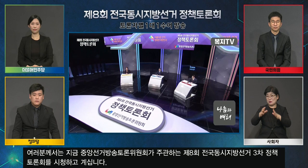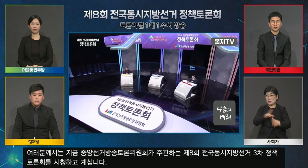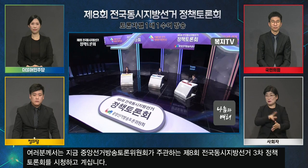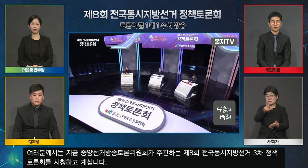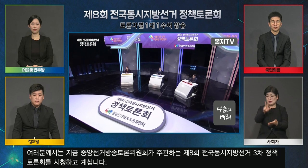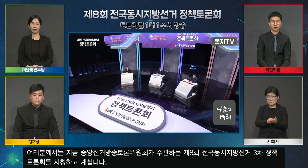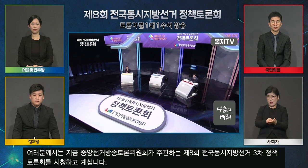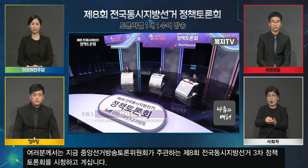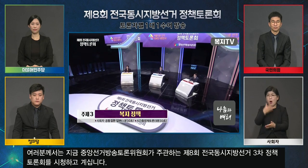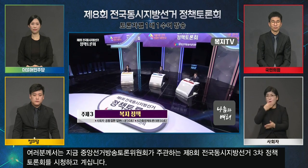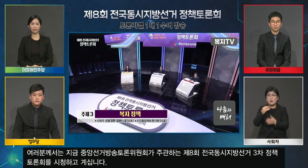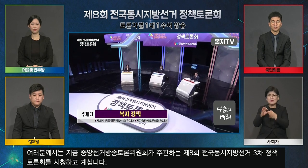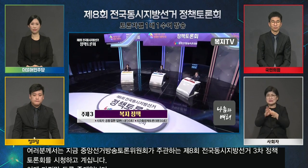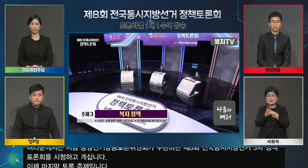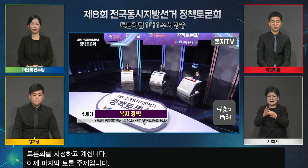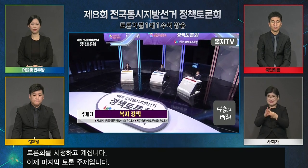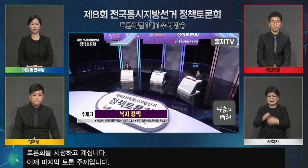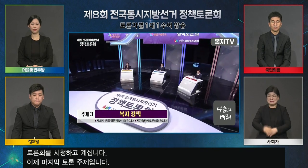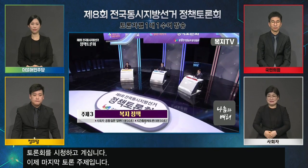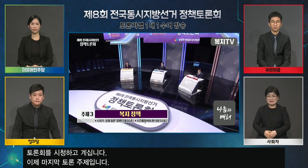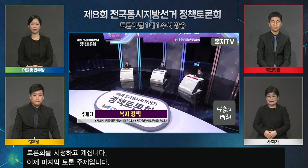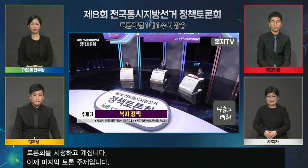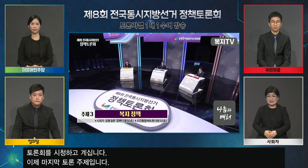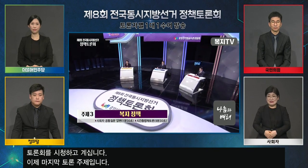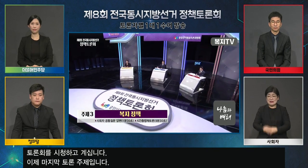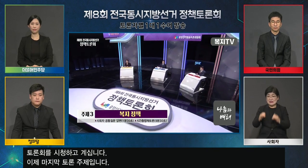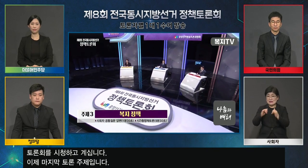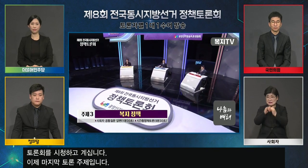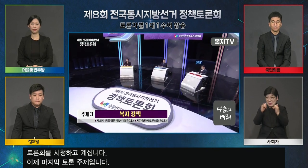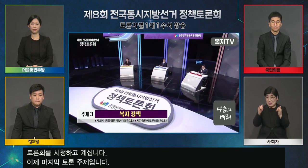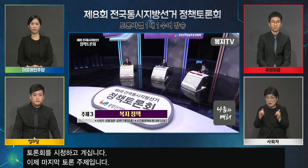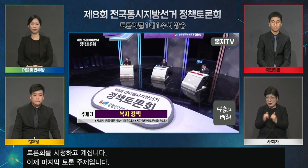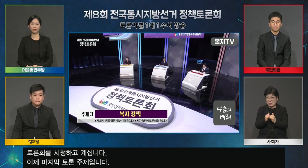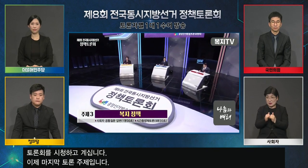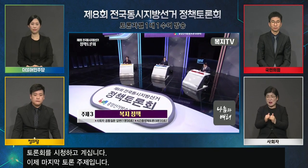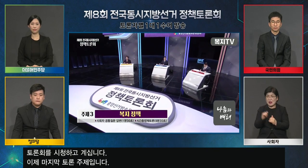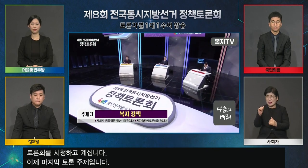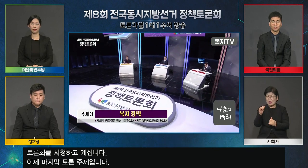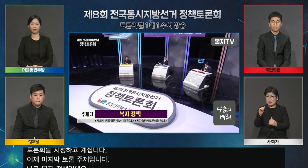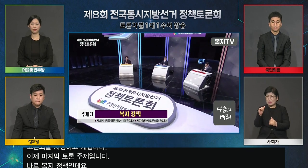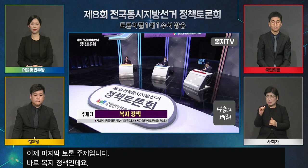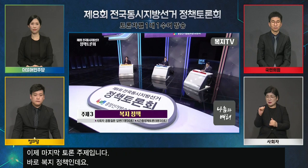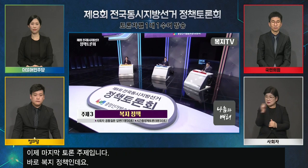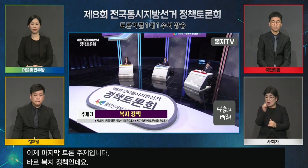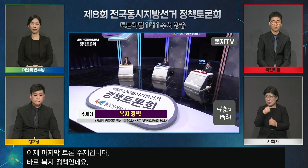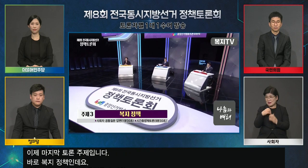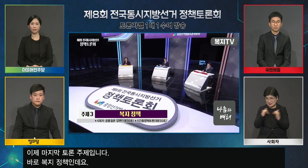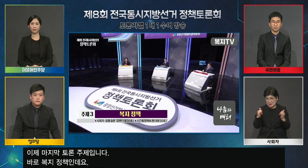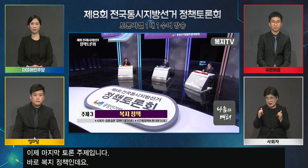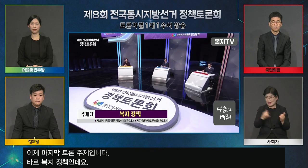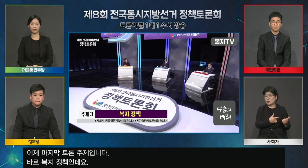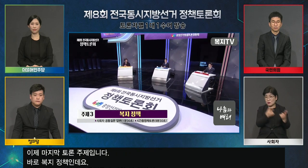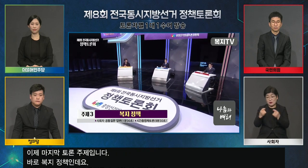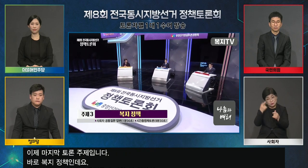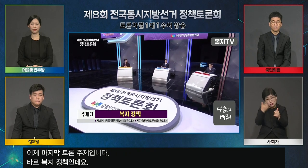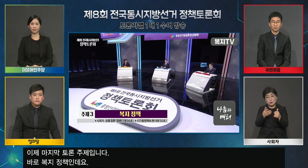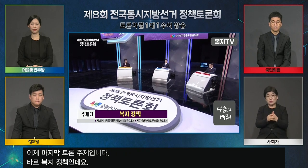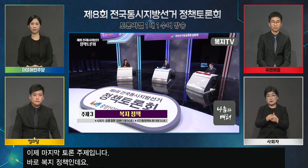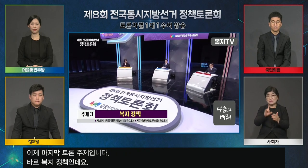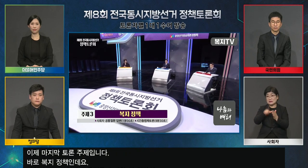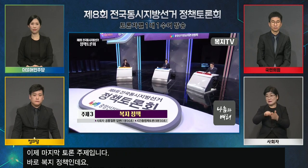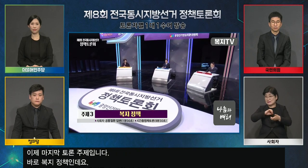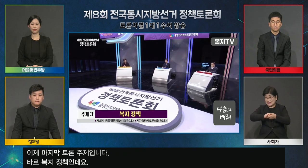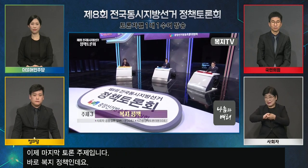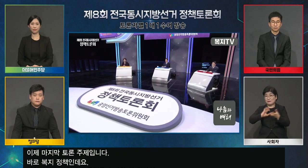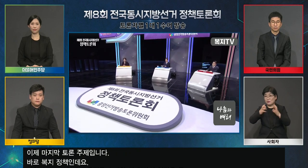바로 복지 정책인데요. 마찬가지로 사회자 공통질문에 대한 각 정당의 입장을 듣고 시간 총량제